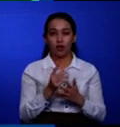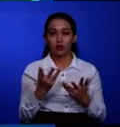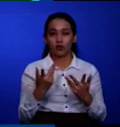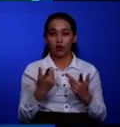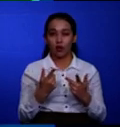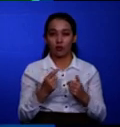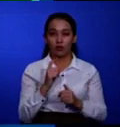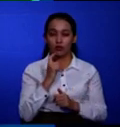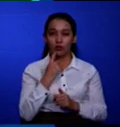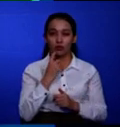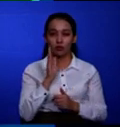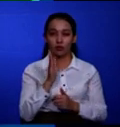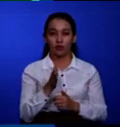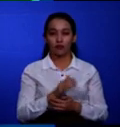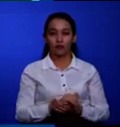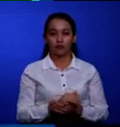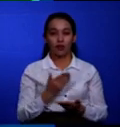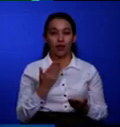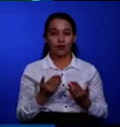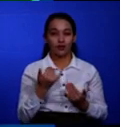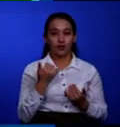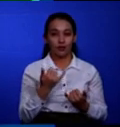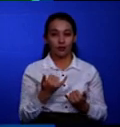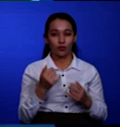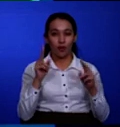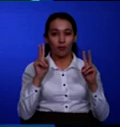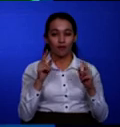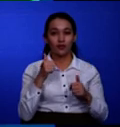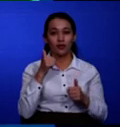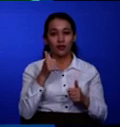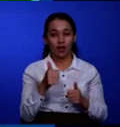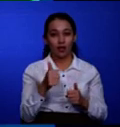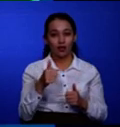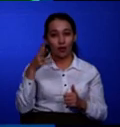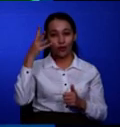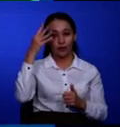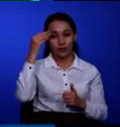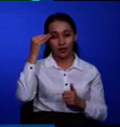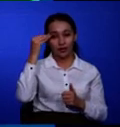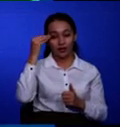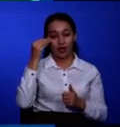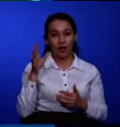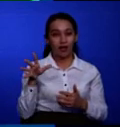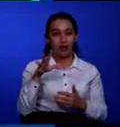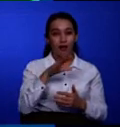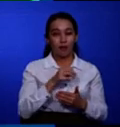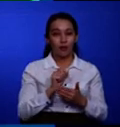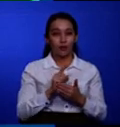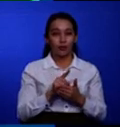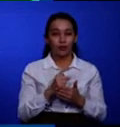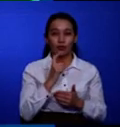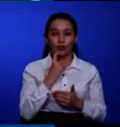yechishda qiynalib qolishingiz mumkin. Agar siz mavzuni tushunib olsangiz, har qanday misol va masalalar juda